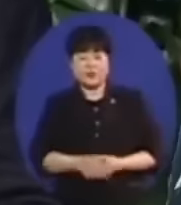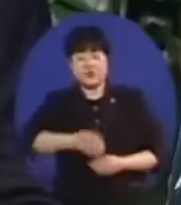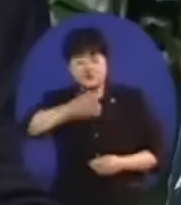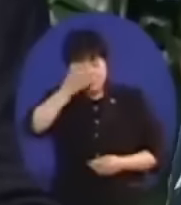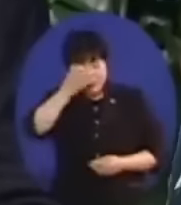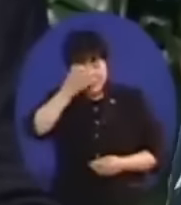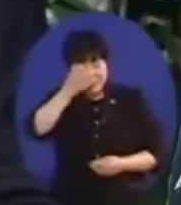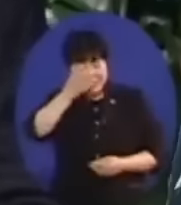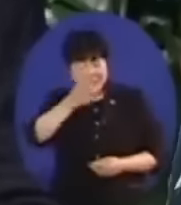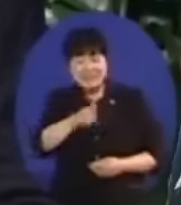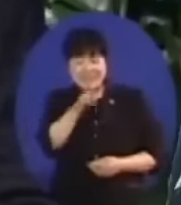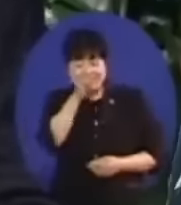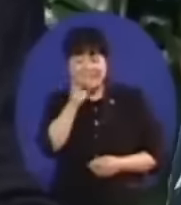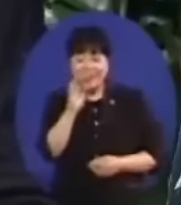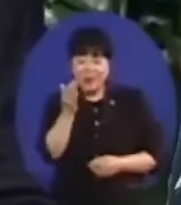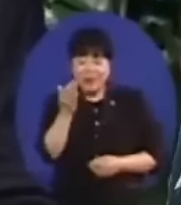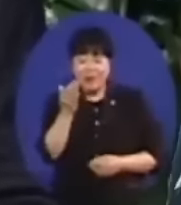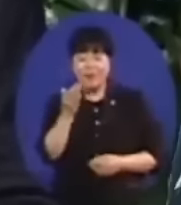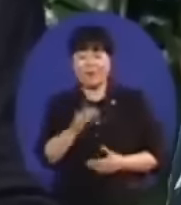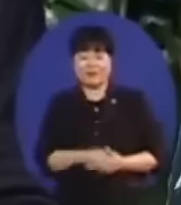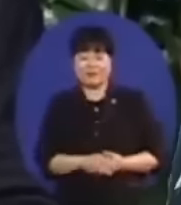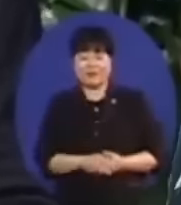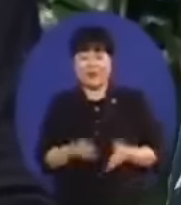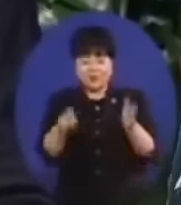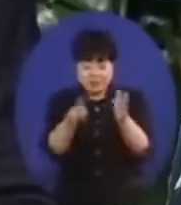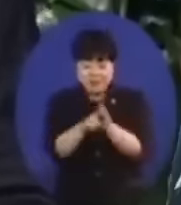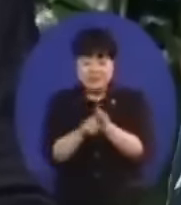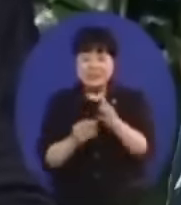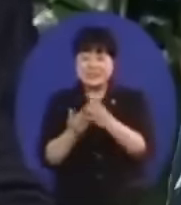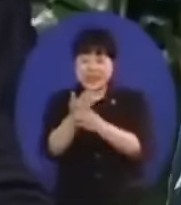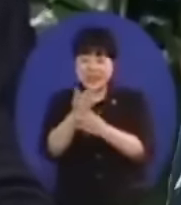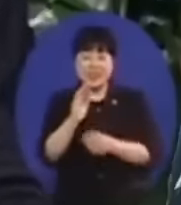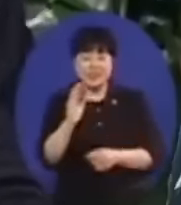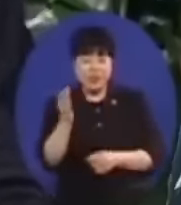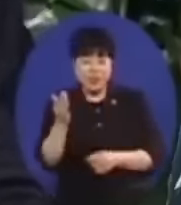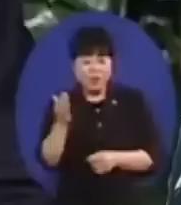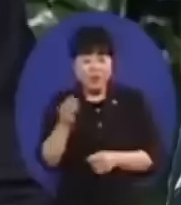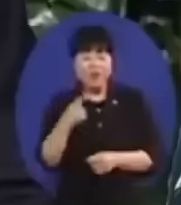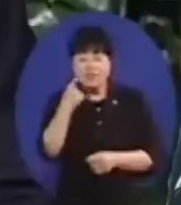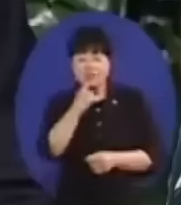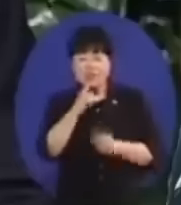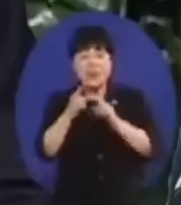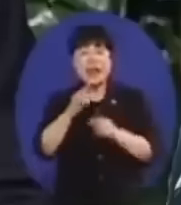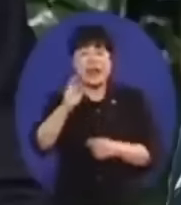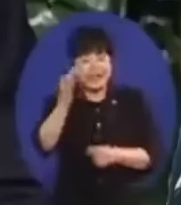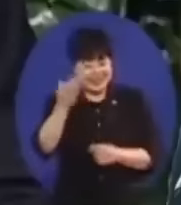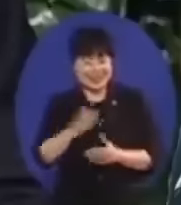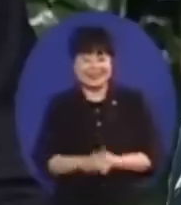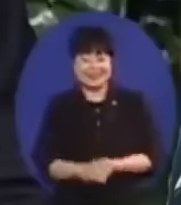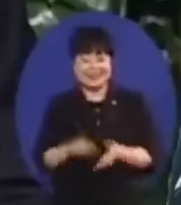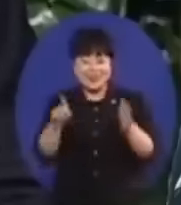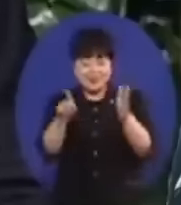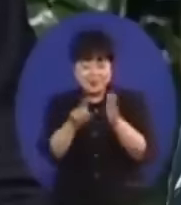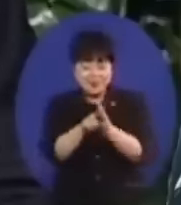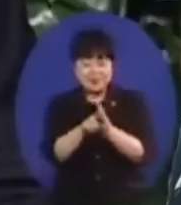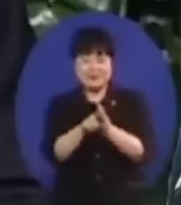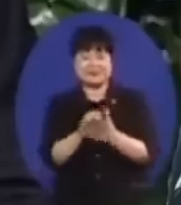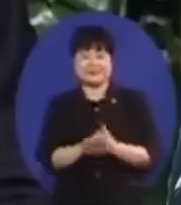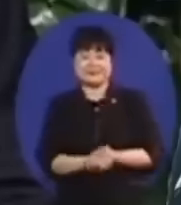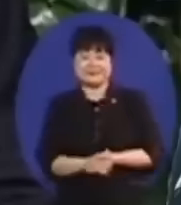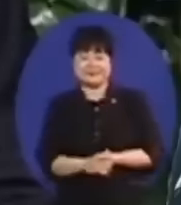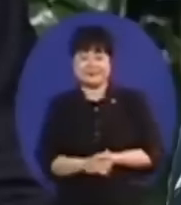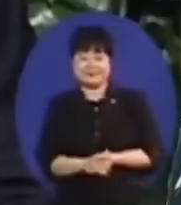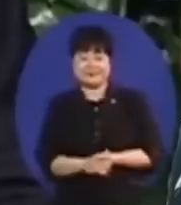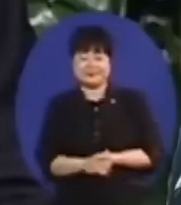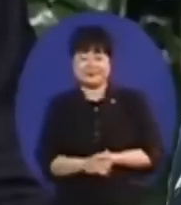꿈이 있어야 되고 믿어야 되고 입술로 말해야 되는 것입니다. 믿음의 속성은